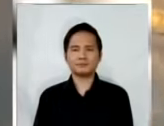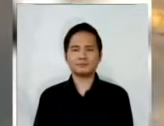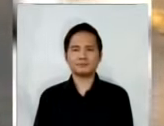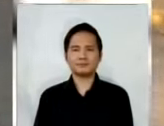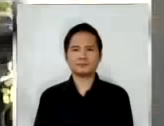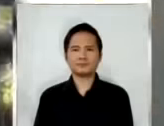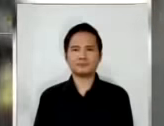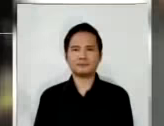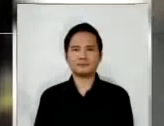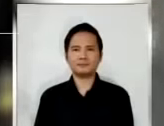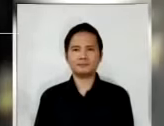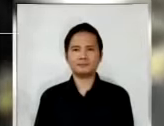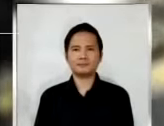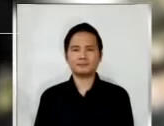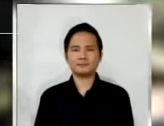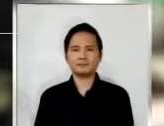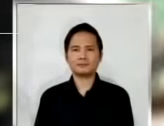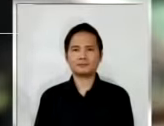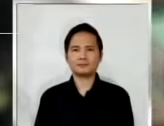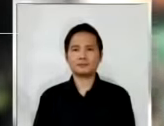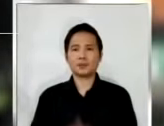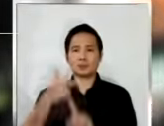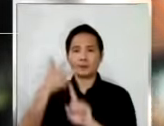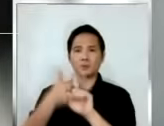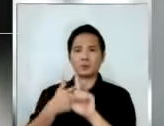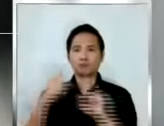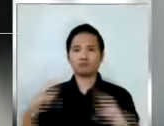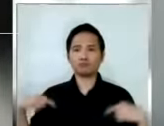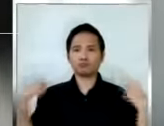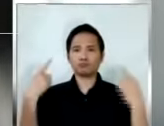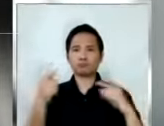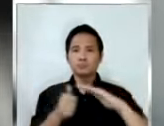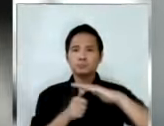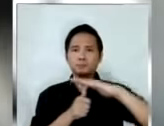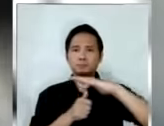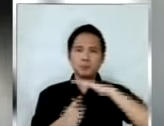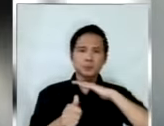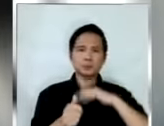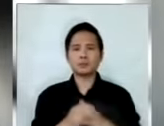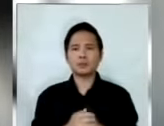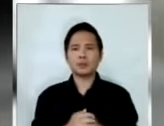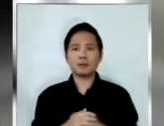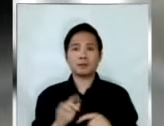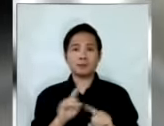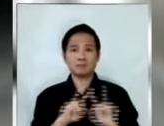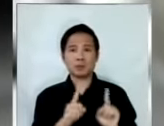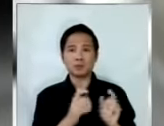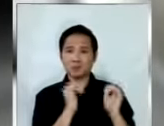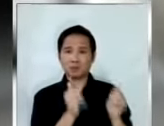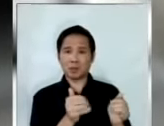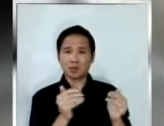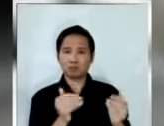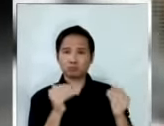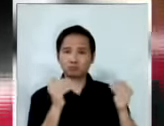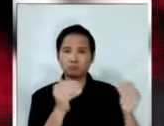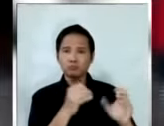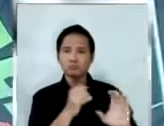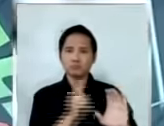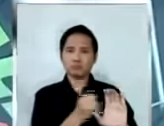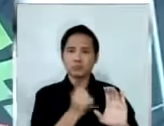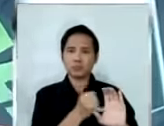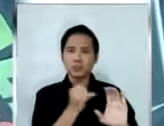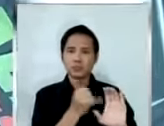Matapos ang tatlong buwan na nakatenga dahil sa lockdown, pinayagan na ngayon na pumasada ang nasa 300 jeepney sa 15 ruta sa Metro